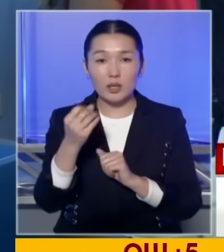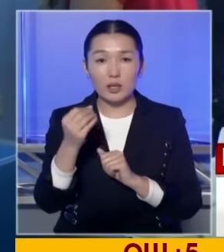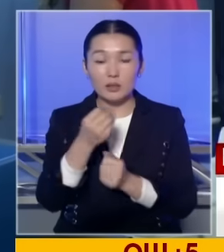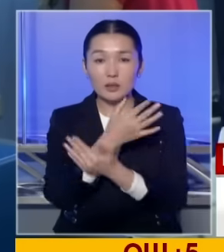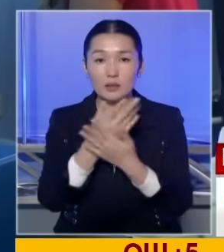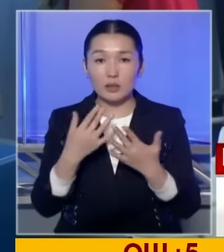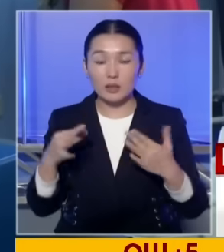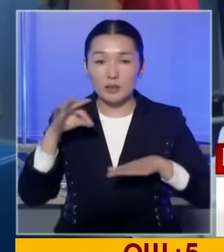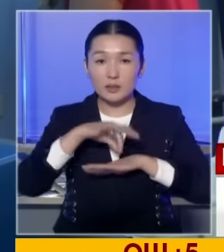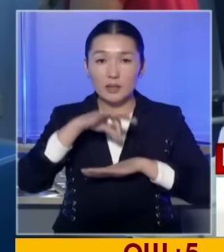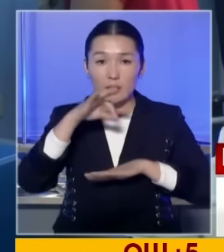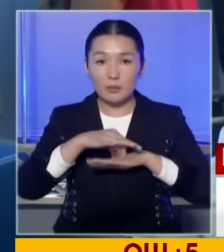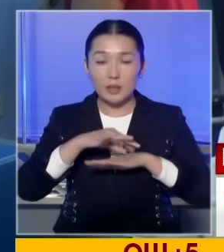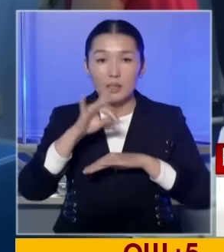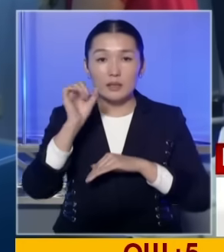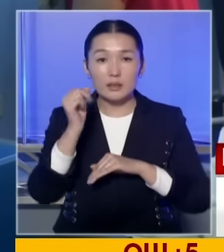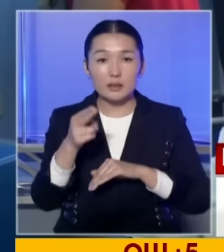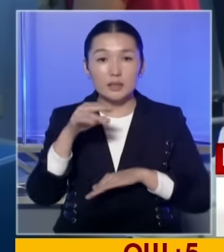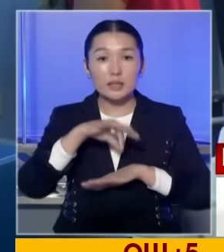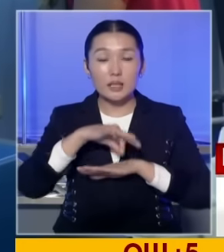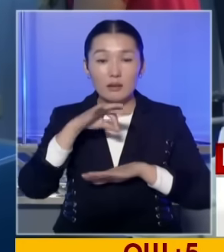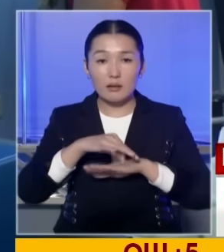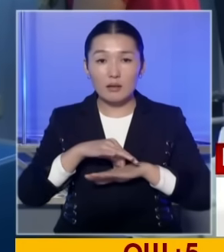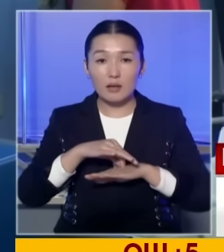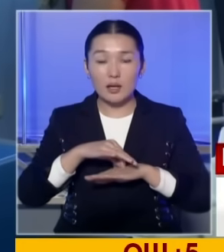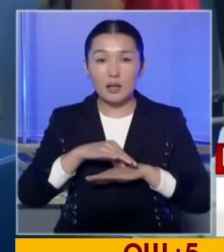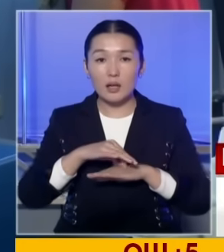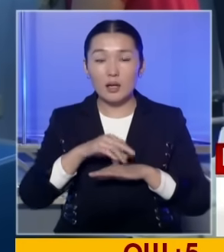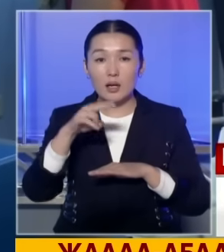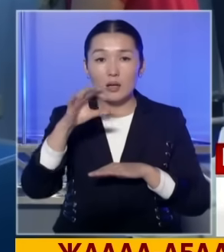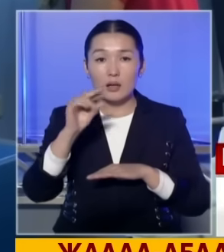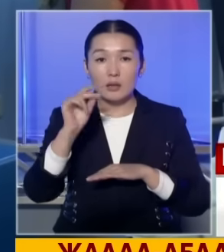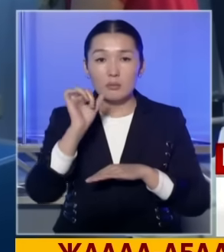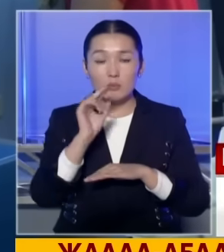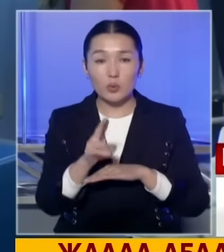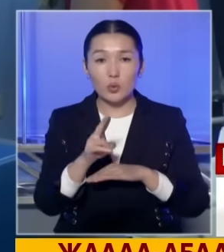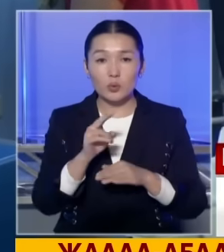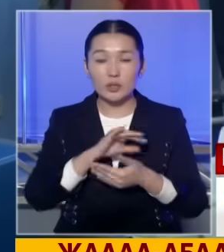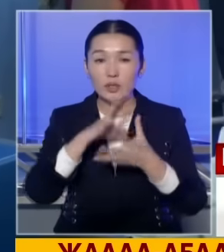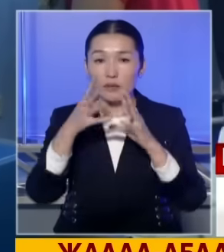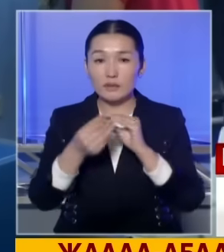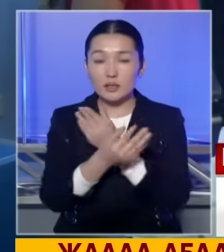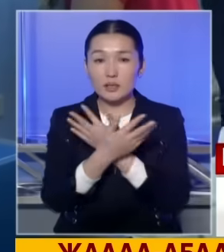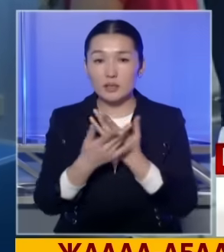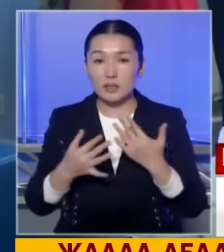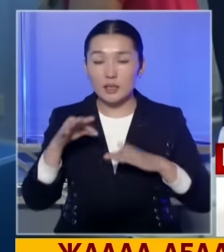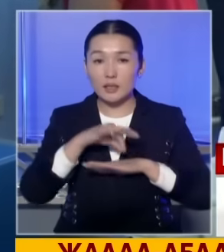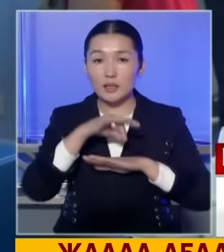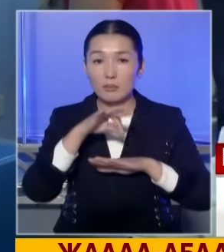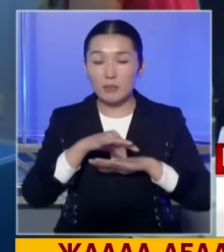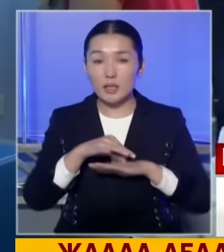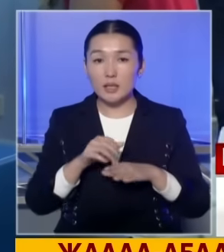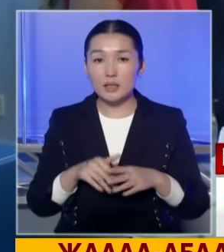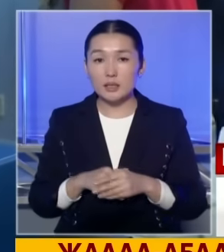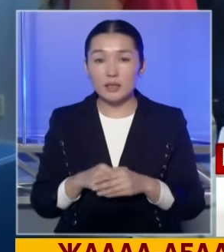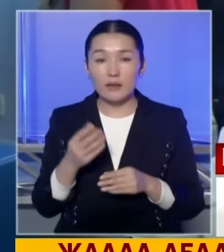аденомасы, рак оорулары, бөйрөктүн рак оорулары, таварсыктын рак оорулары, ошондой эле